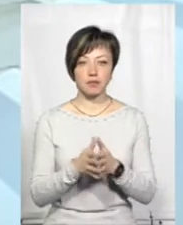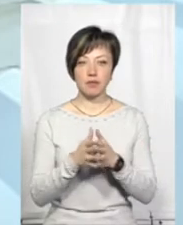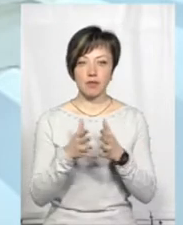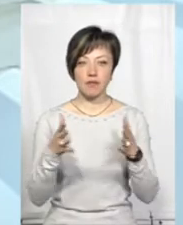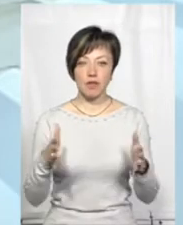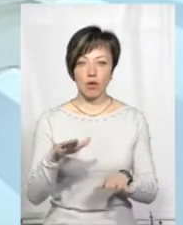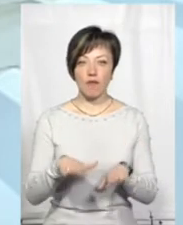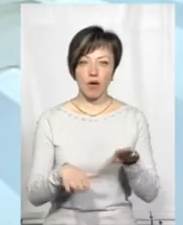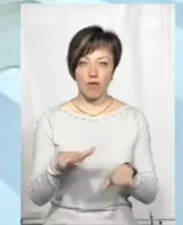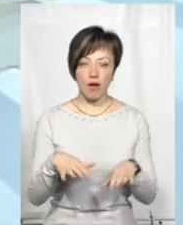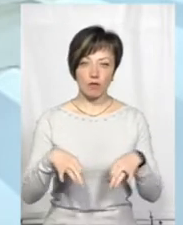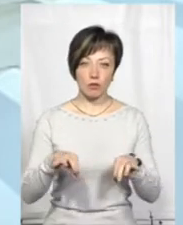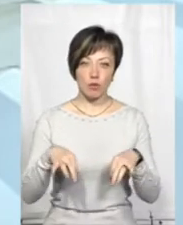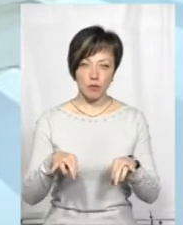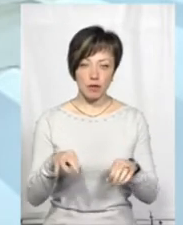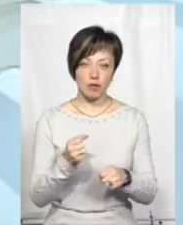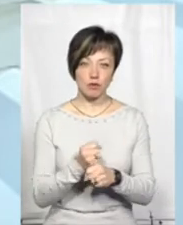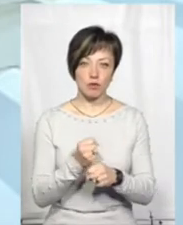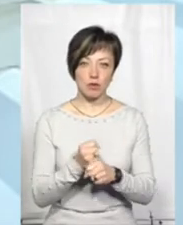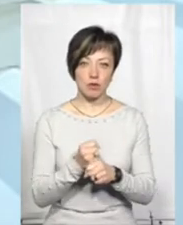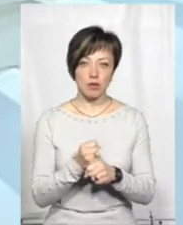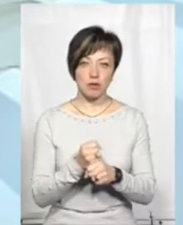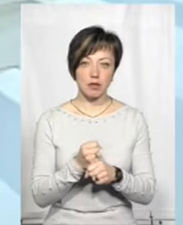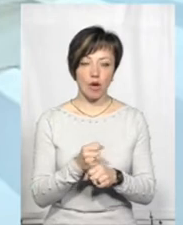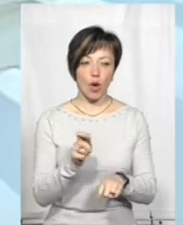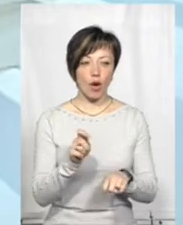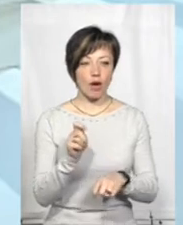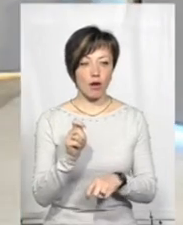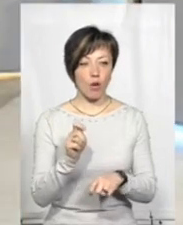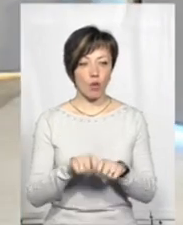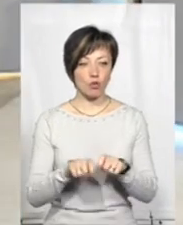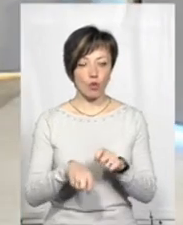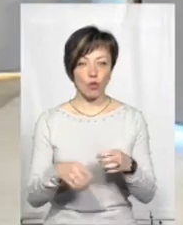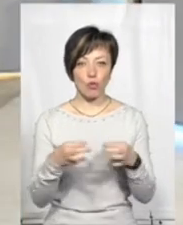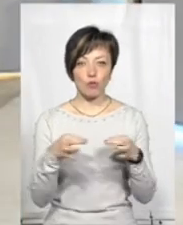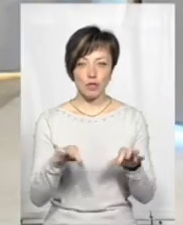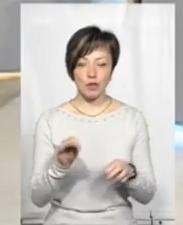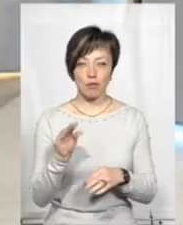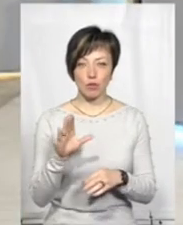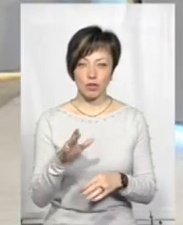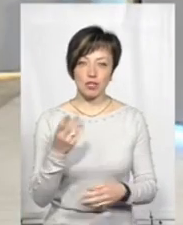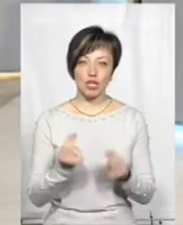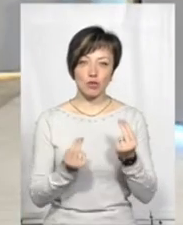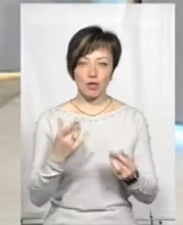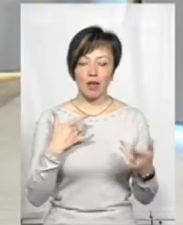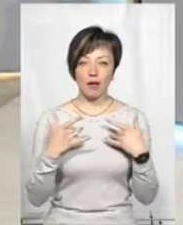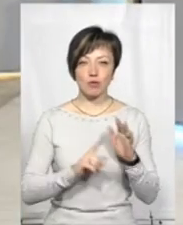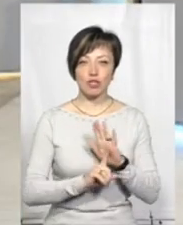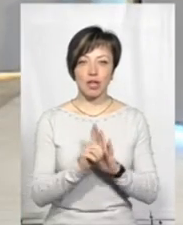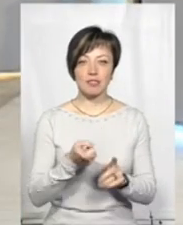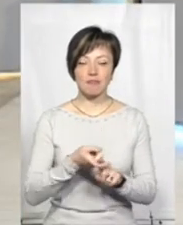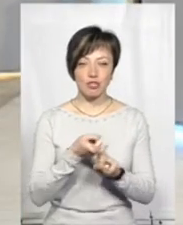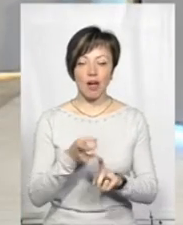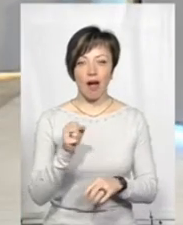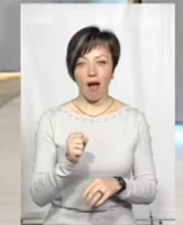великовагових автомобілів, там зробили, скажімо, контрольно-пропускний пункт, там, де ми жартуємо, що театр починається з вішалки,